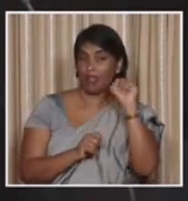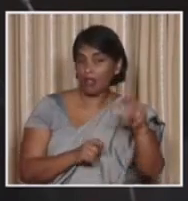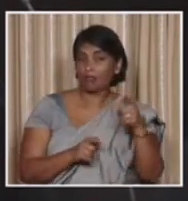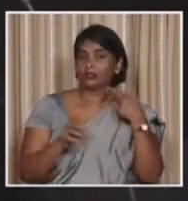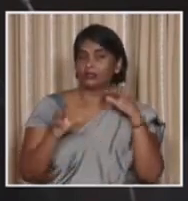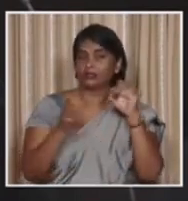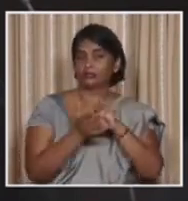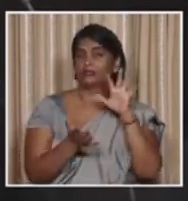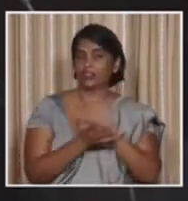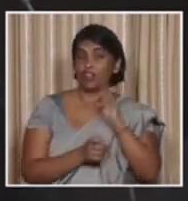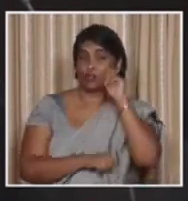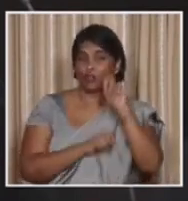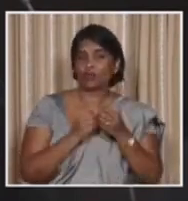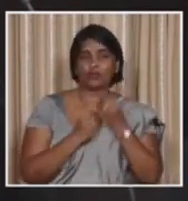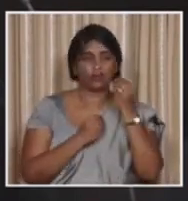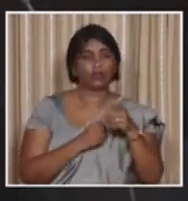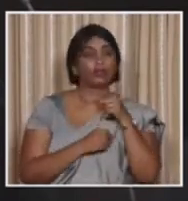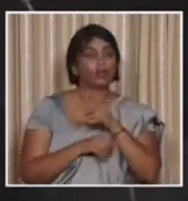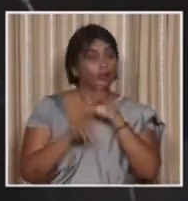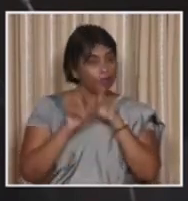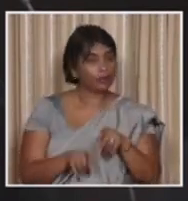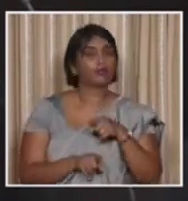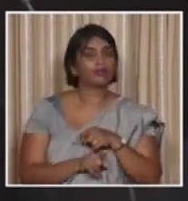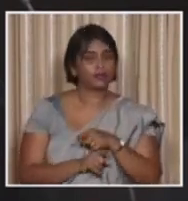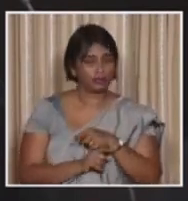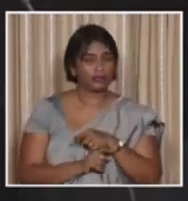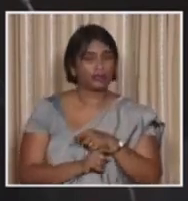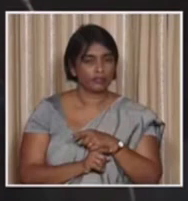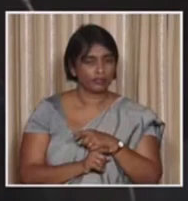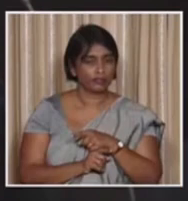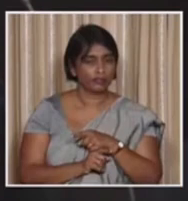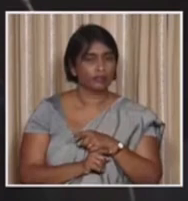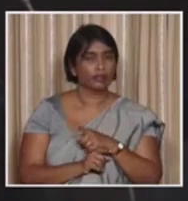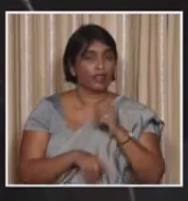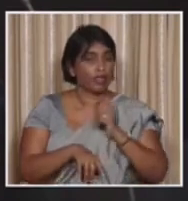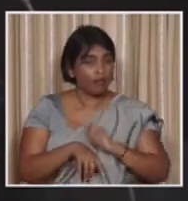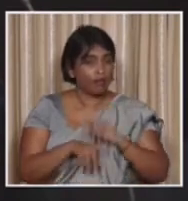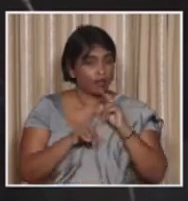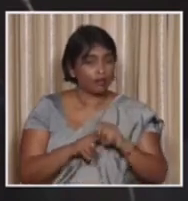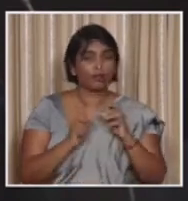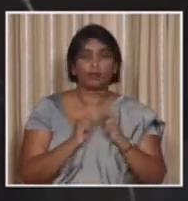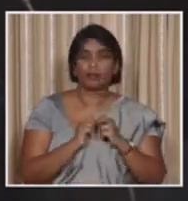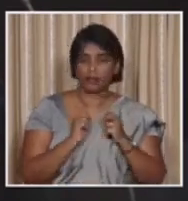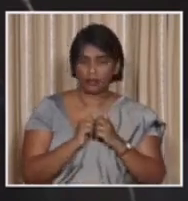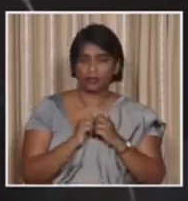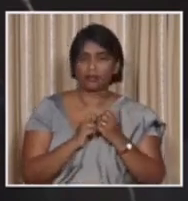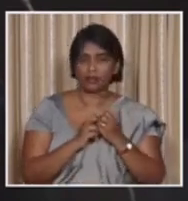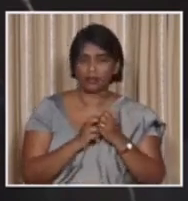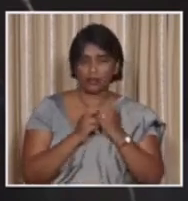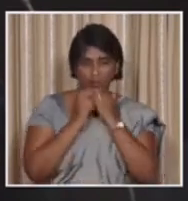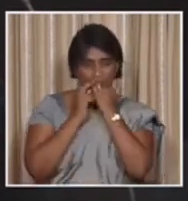එකත් පුරවැසියන් වෙත ලබා දෙන්නේ එවැනි අවස්ථා එවැනි ඝට්ටන නිර්මාණය